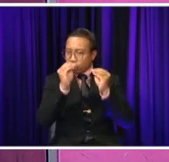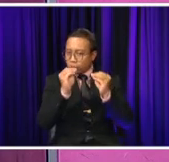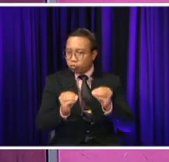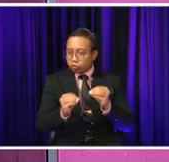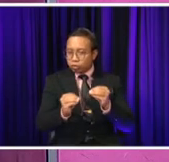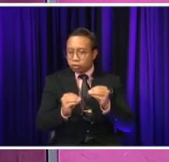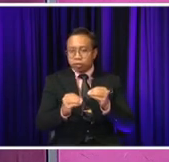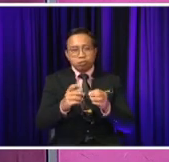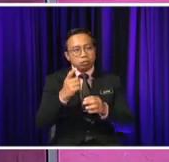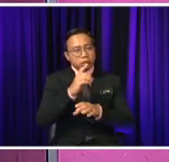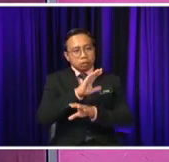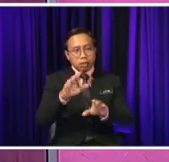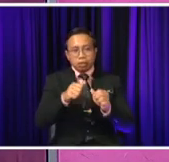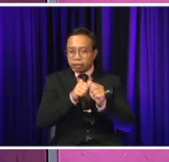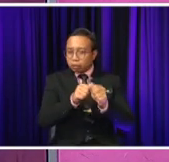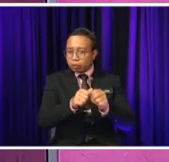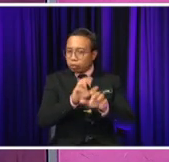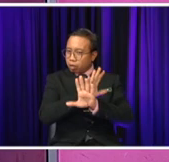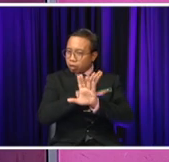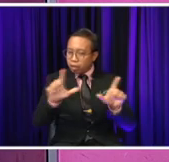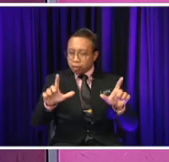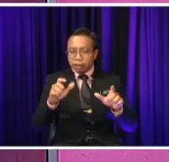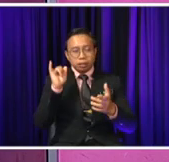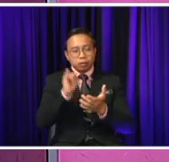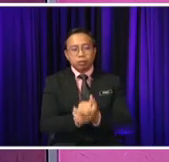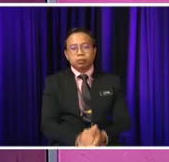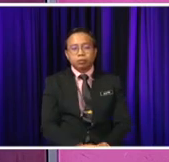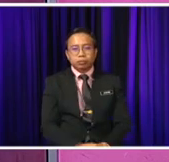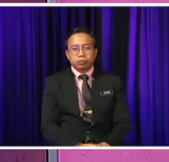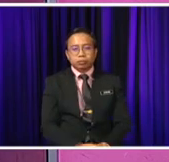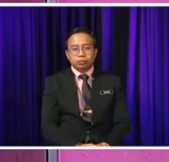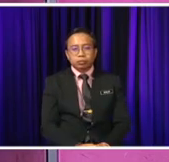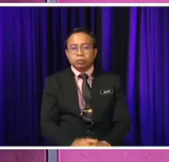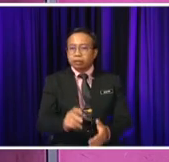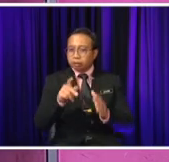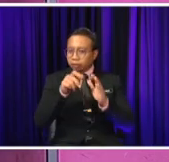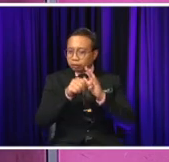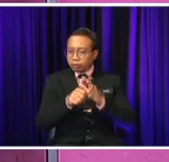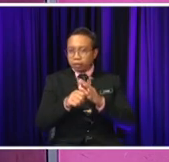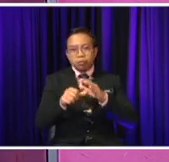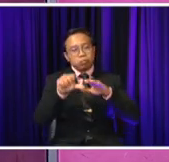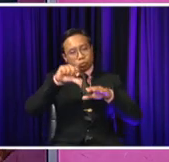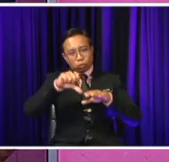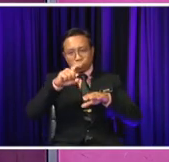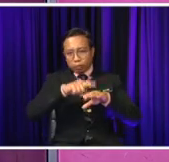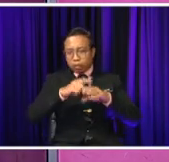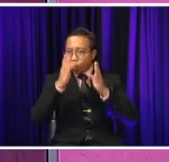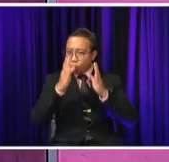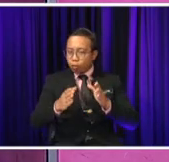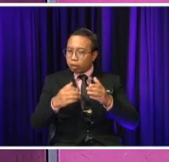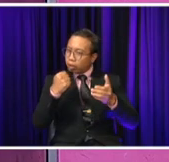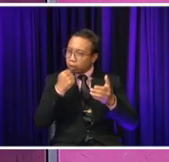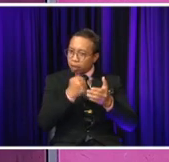larangan tersebut maksudnya kesan baik itu kesan buruk kesan buruk Yes kesan buruk terhadap orang yang langgar